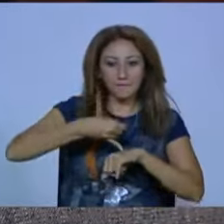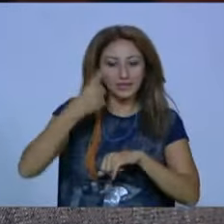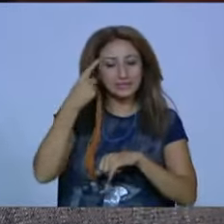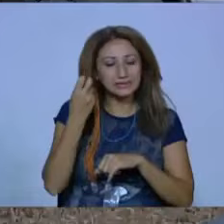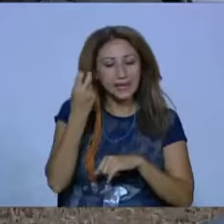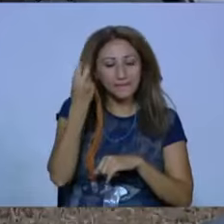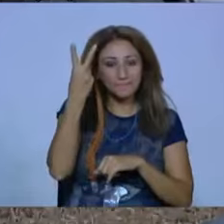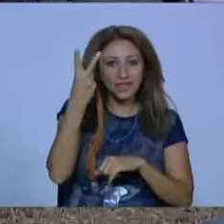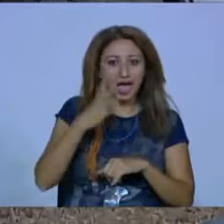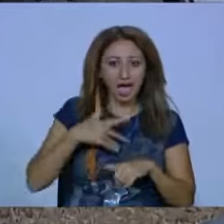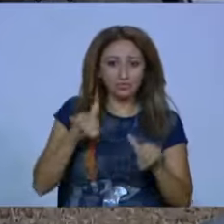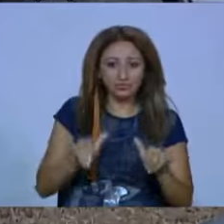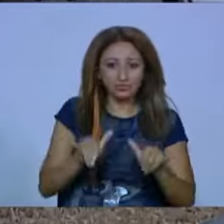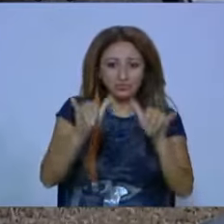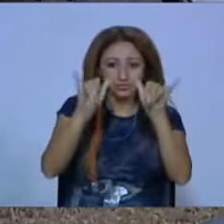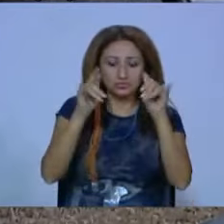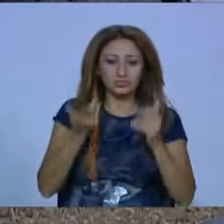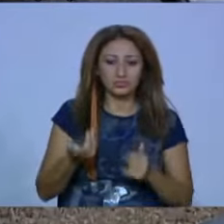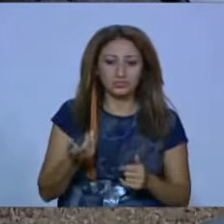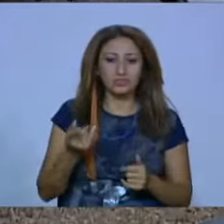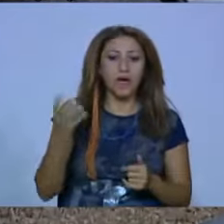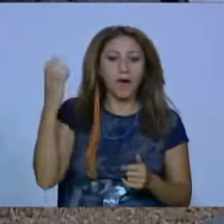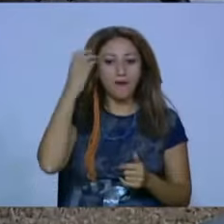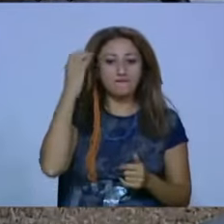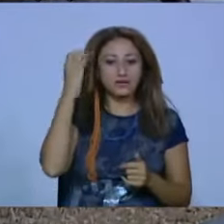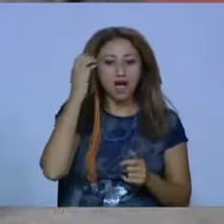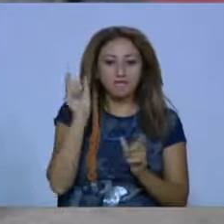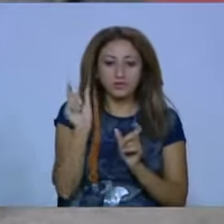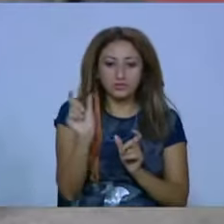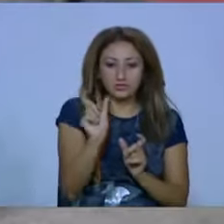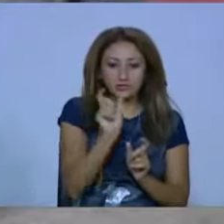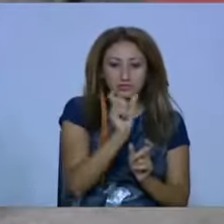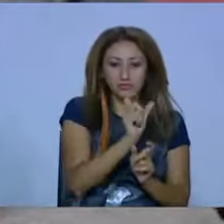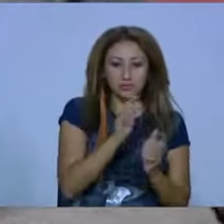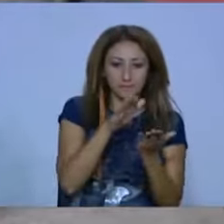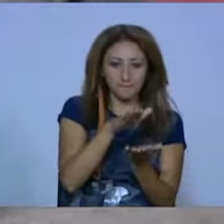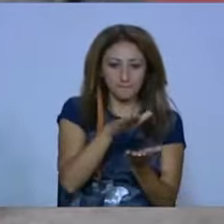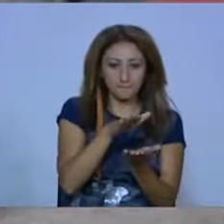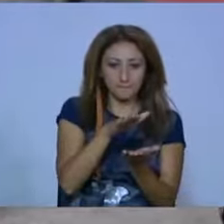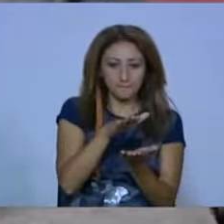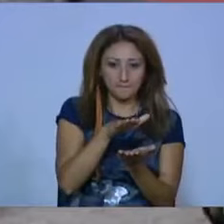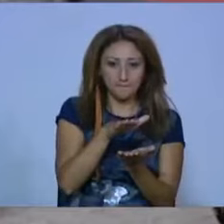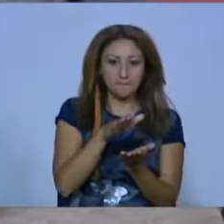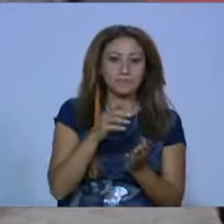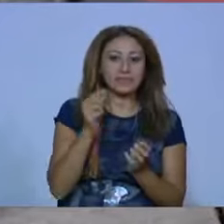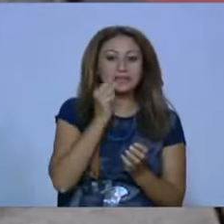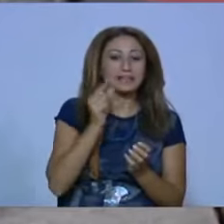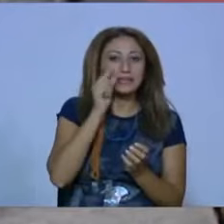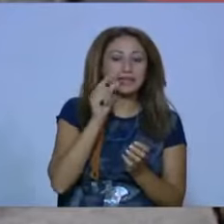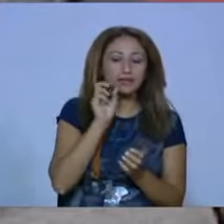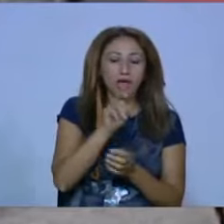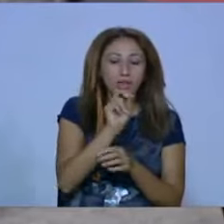ايتاي البارود هما بيحفظوها بداوا يحفظوها بقى مدينها مذكرات كده اناشيد دينيه كلها ما شاء